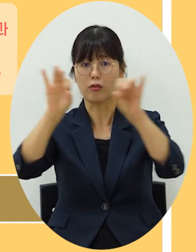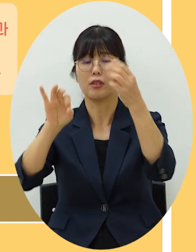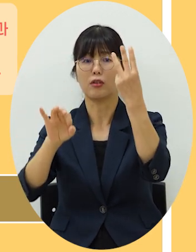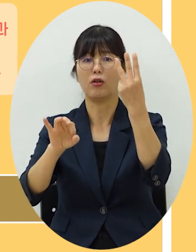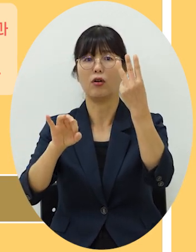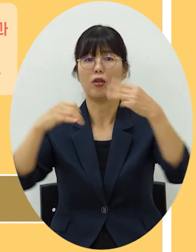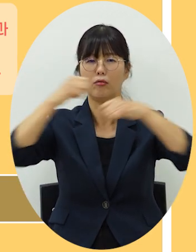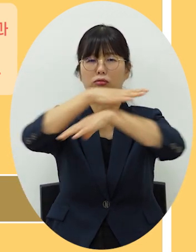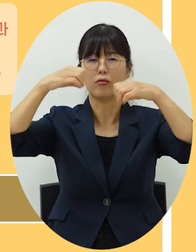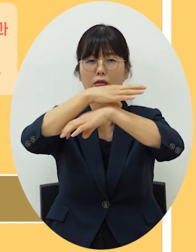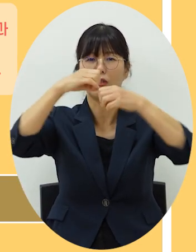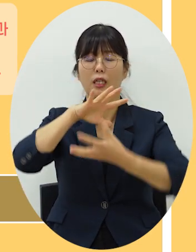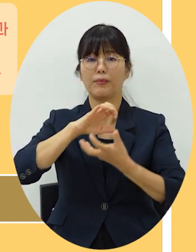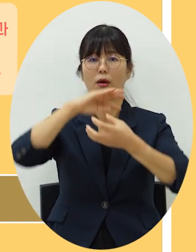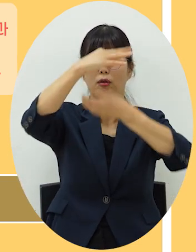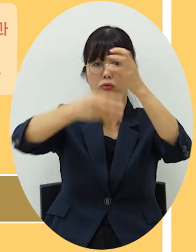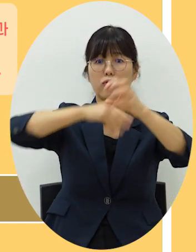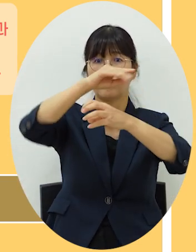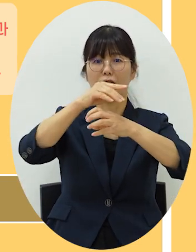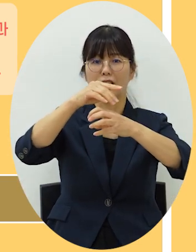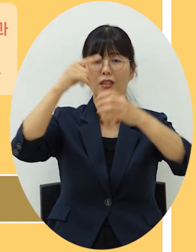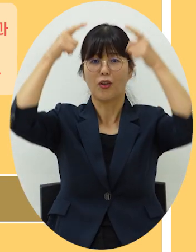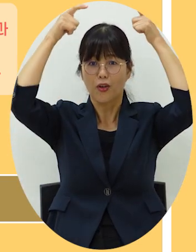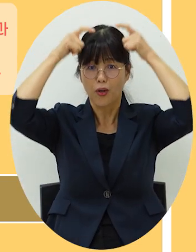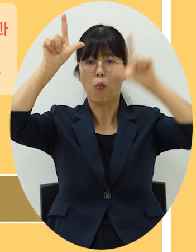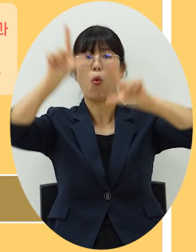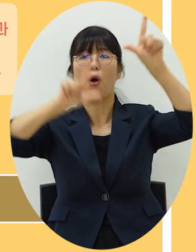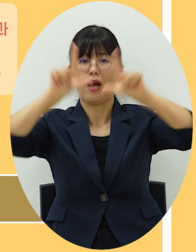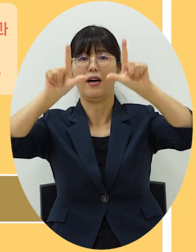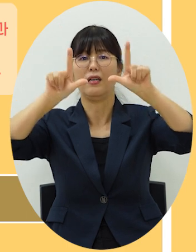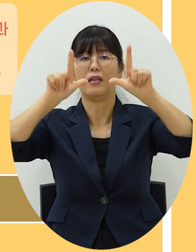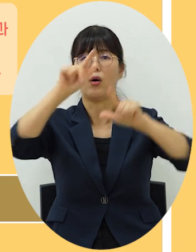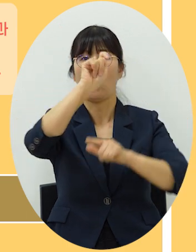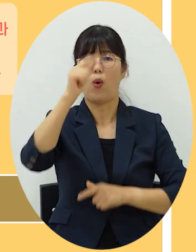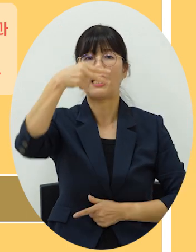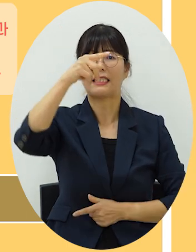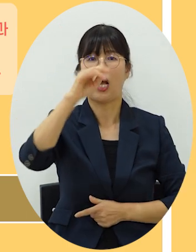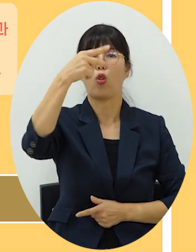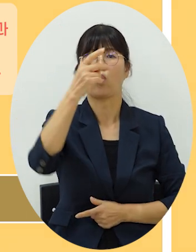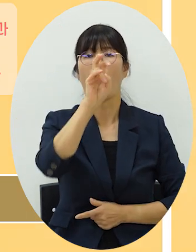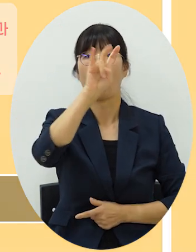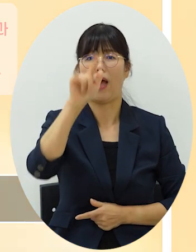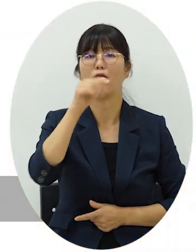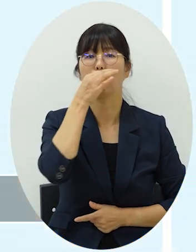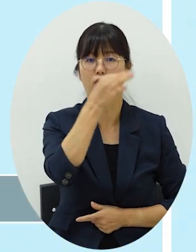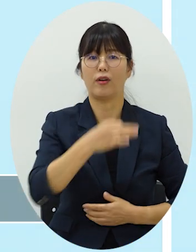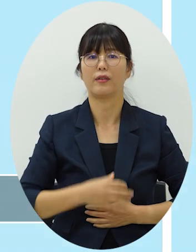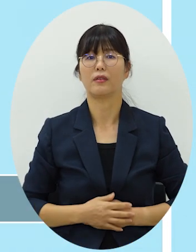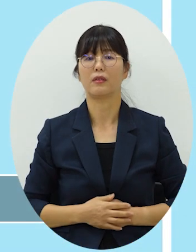있고 혈관들이 심장 주위를 왕관 모양으로 둘러싸고 있어서 관상동맥이라고 부릅니다.